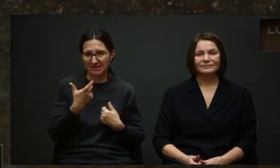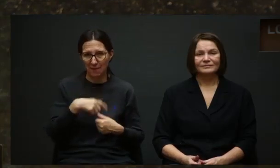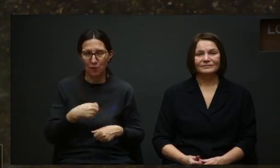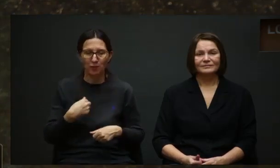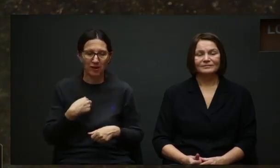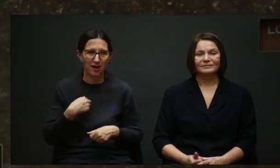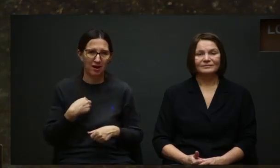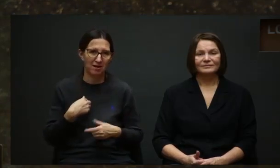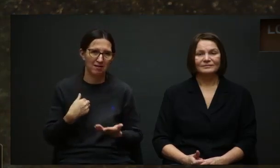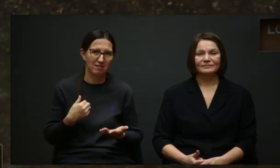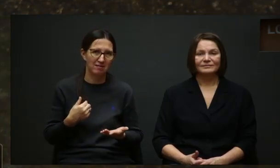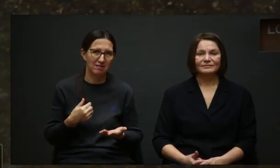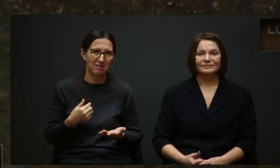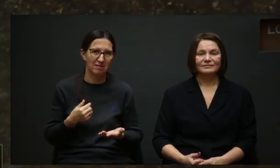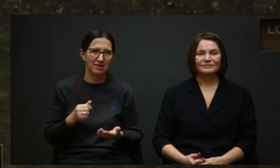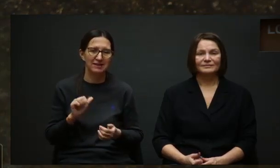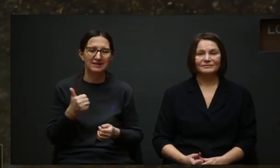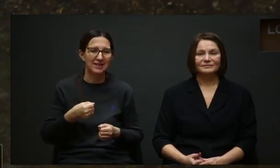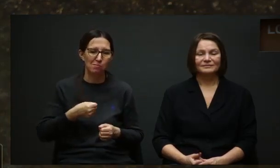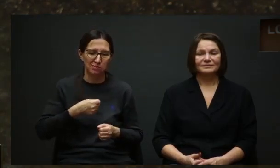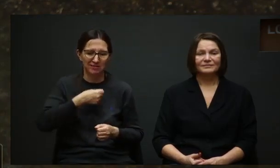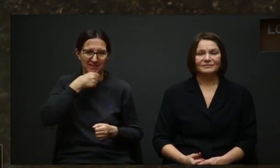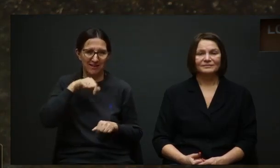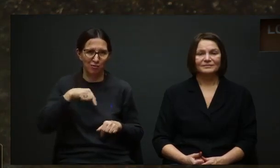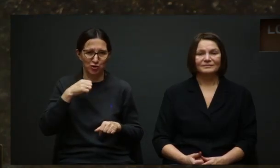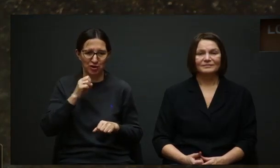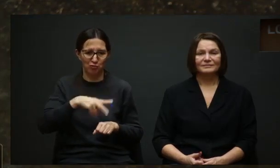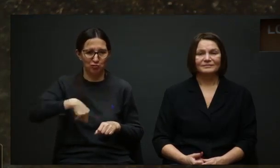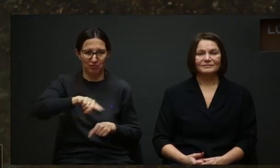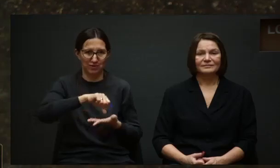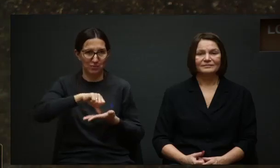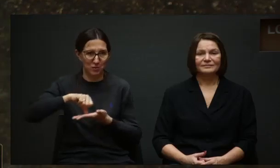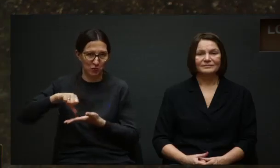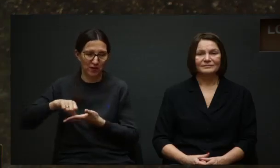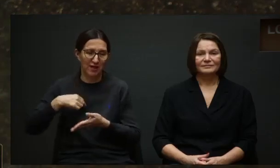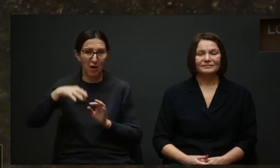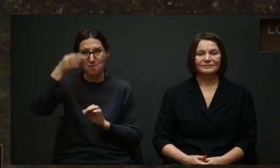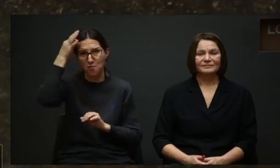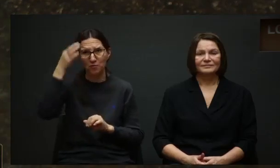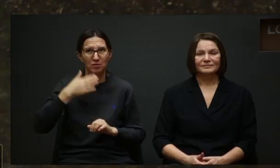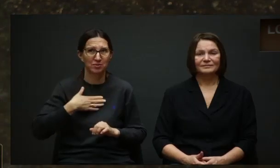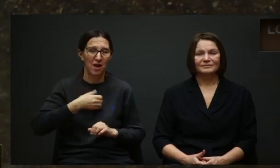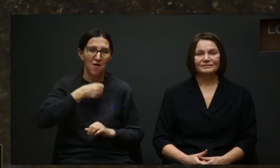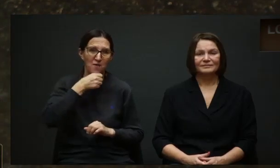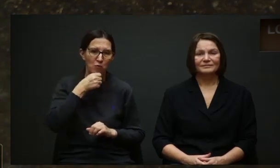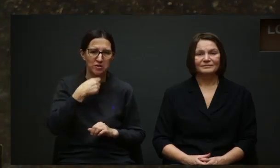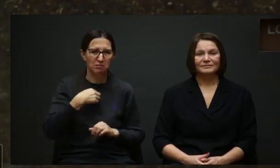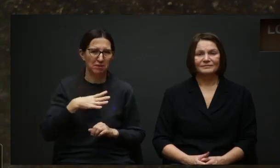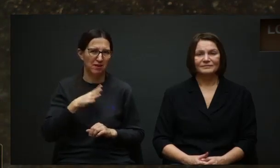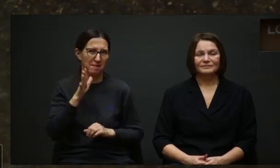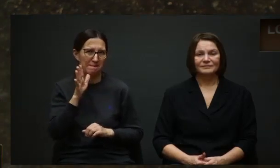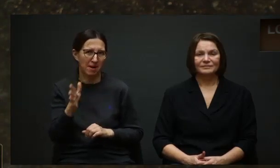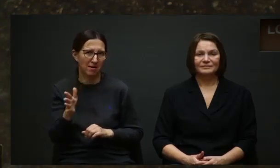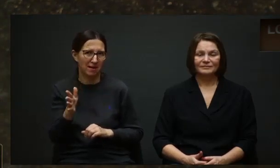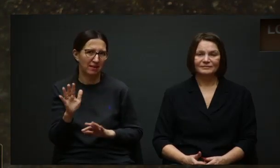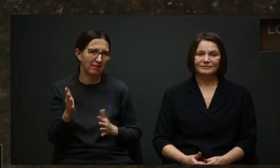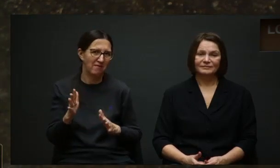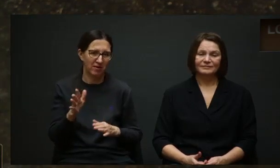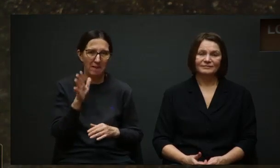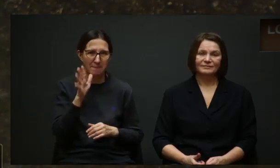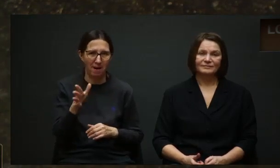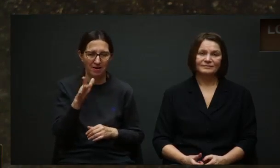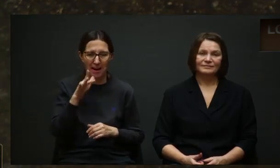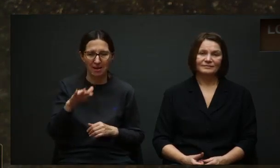наверное, здесь самый старший из присутствующих. Я помню, что в возрасте 5, наверное,